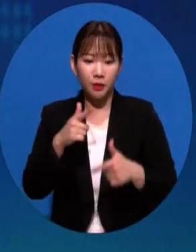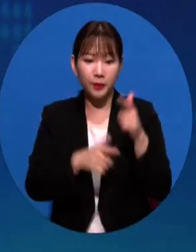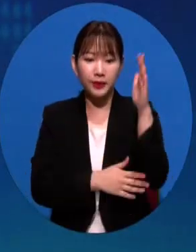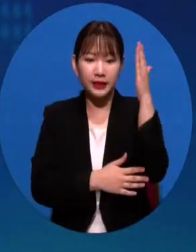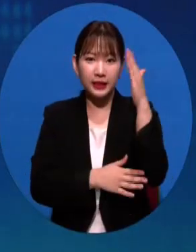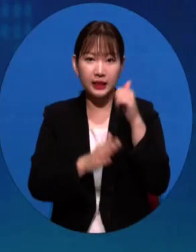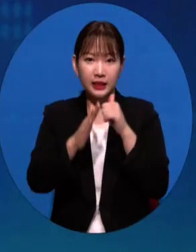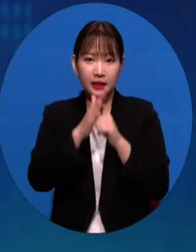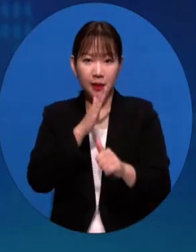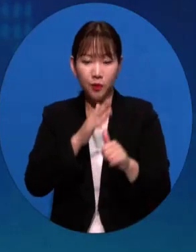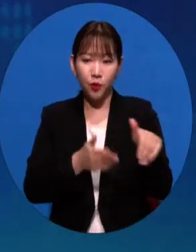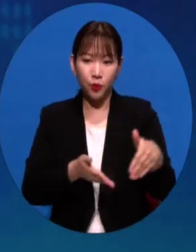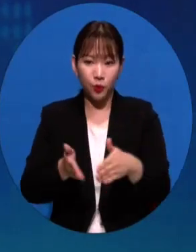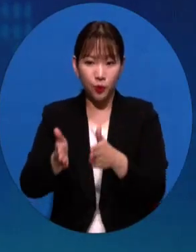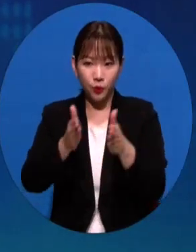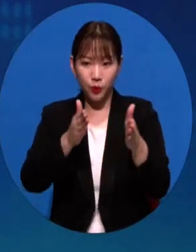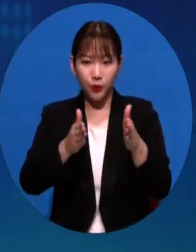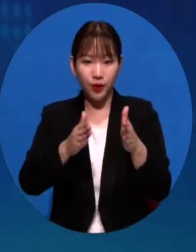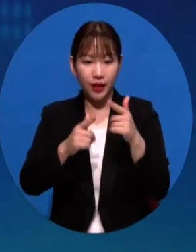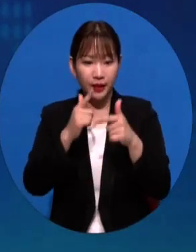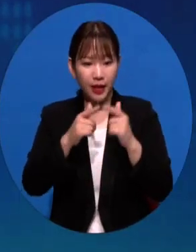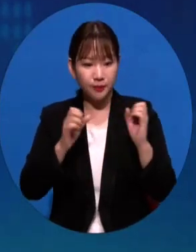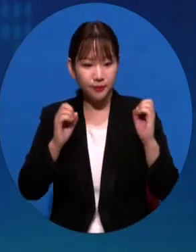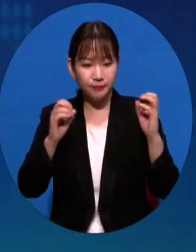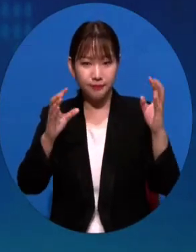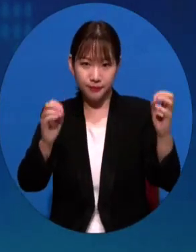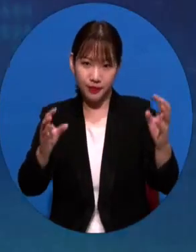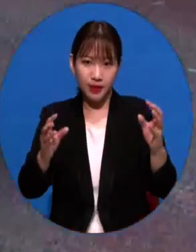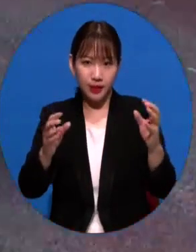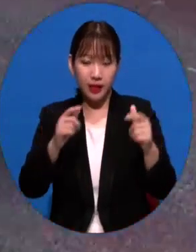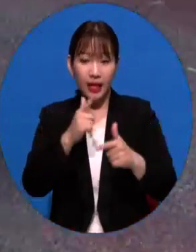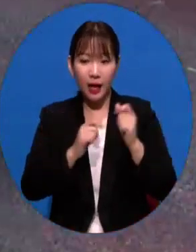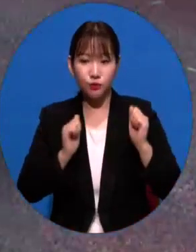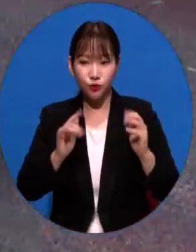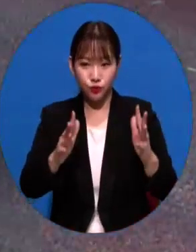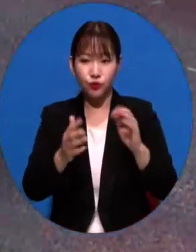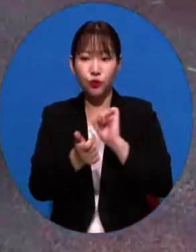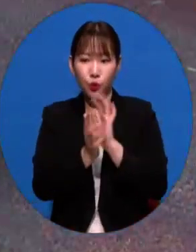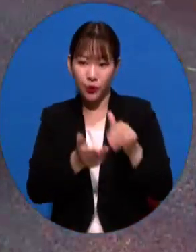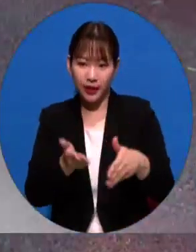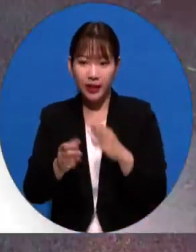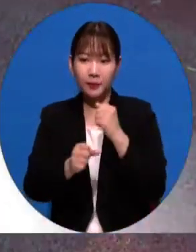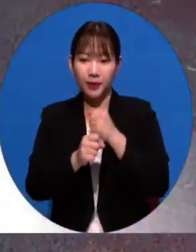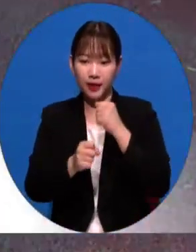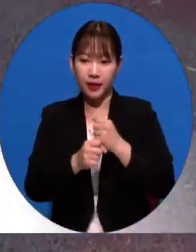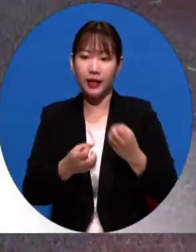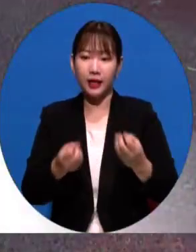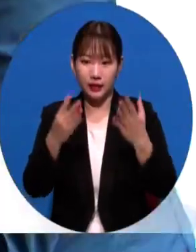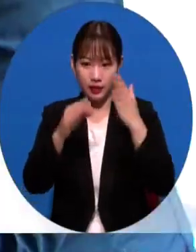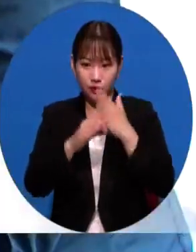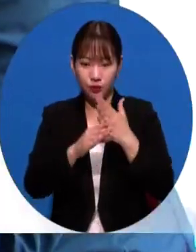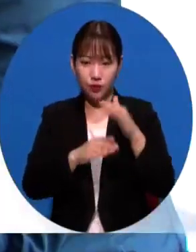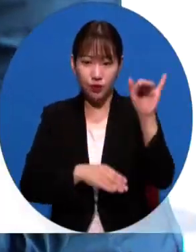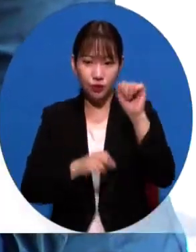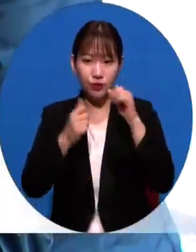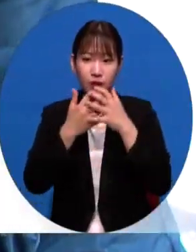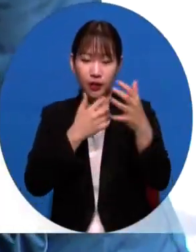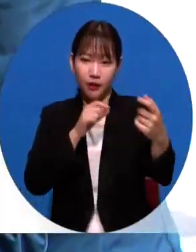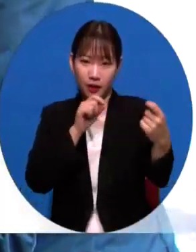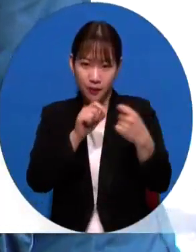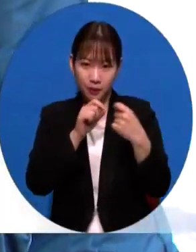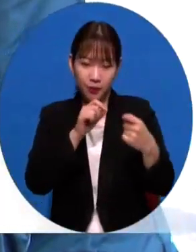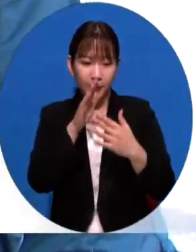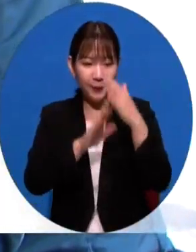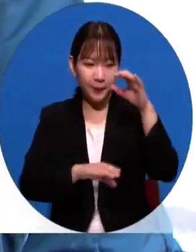목포시가 주요 간선 도로변에 가로수 꽃길 가꾸기 행사를 벌이고 있습니다. 꽃길 가꾸기는 전국체전을 앞두고